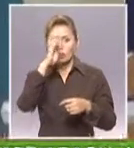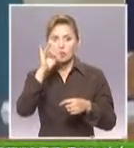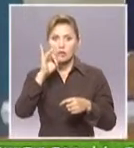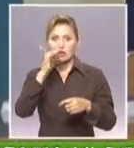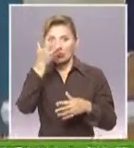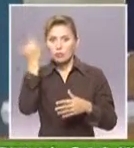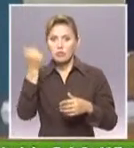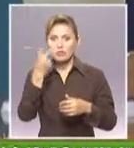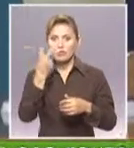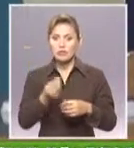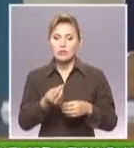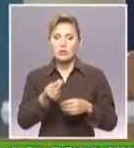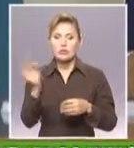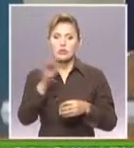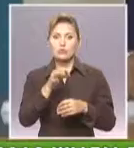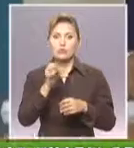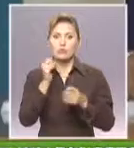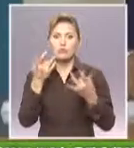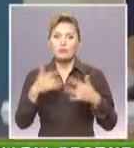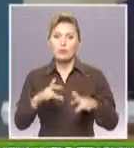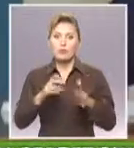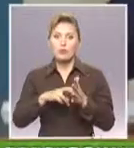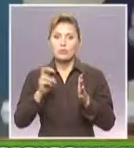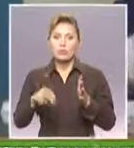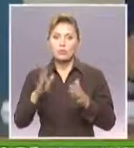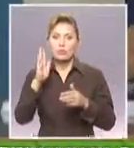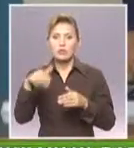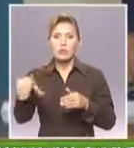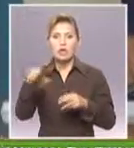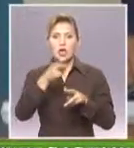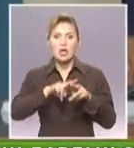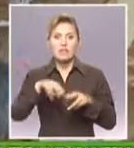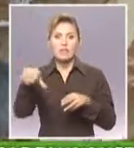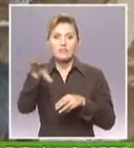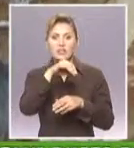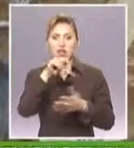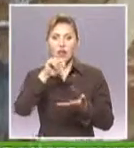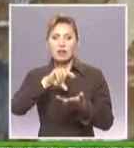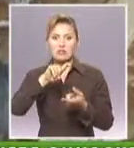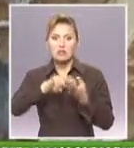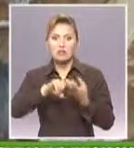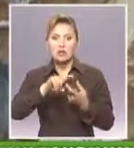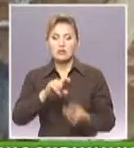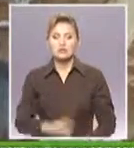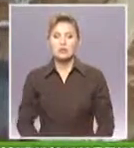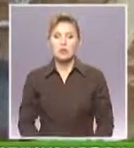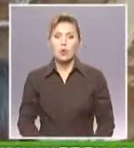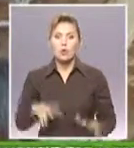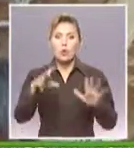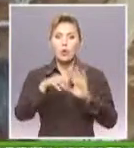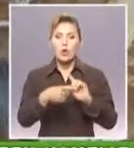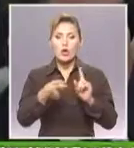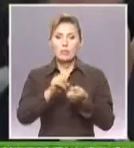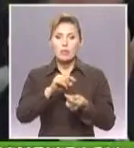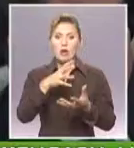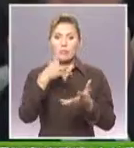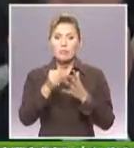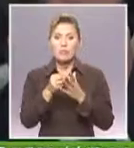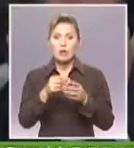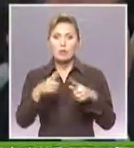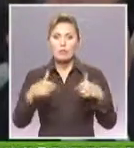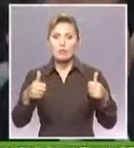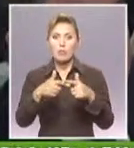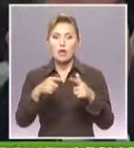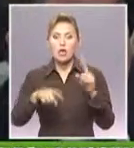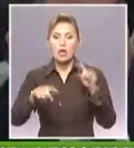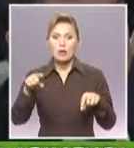на второй день будешь уволен с работы. Это всех касается. Сонымен қатар өзгерсенбей өз қалпында қалған ведомстволар